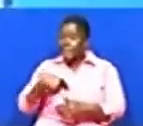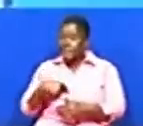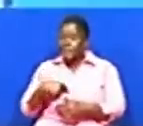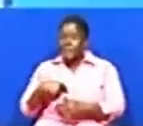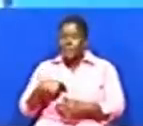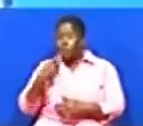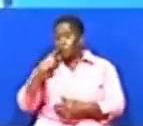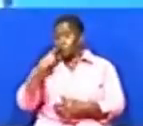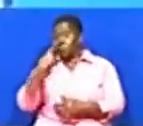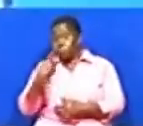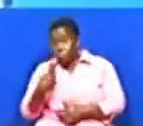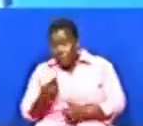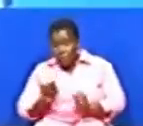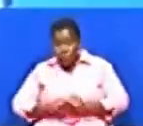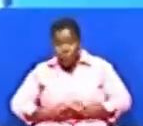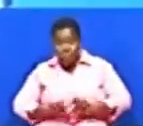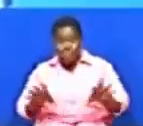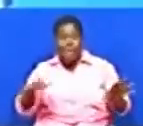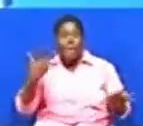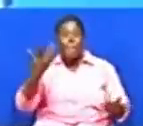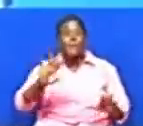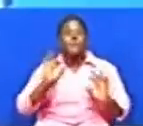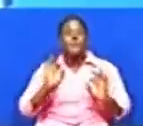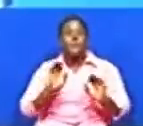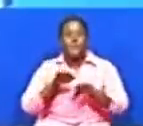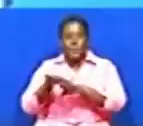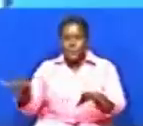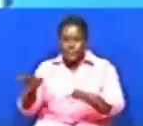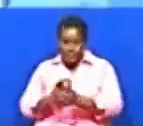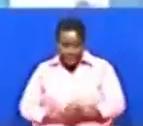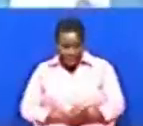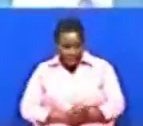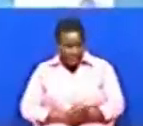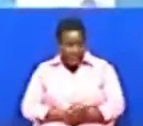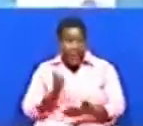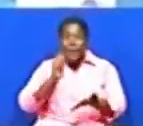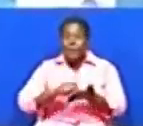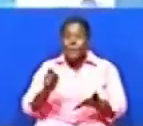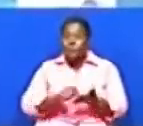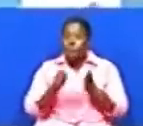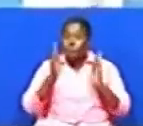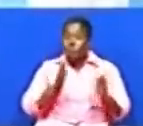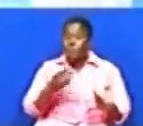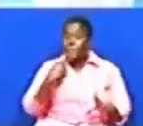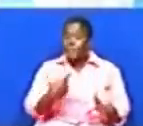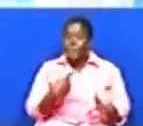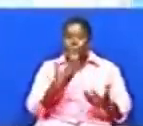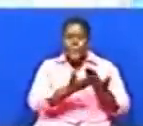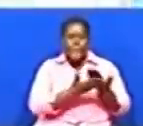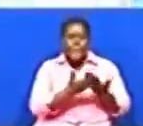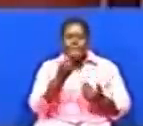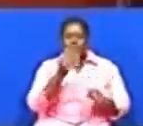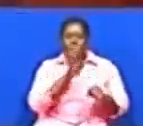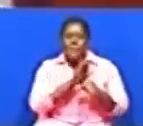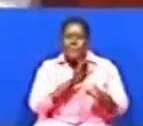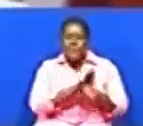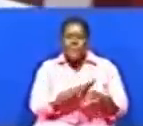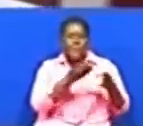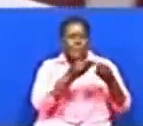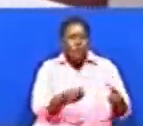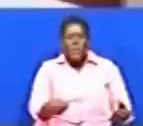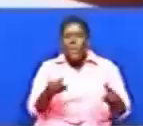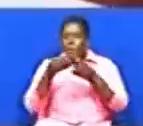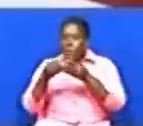safi na salama. Aidha, Profesa Kitila Mkumbo amesema nchi imekuwa ikipoteza fedha nyingi